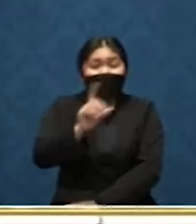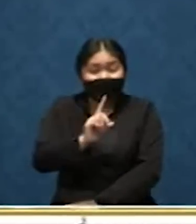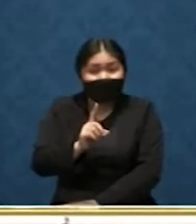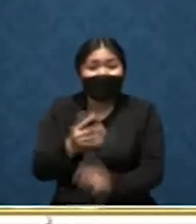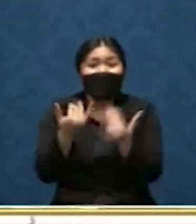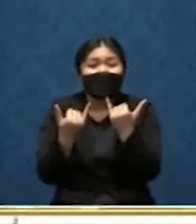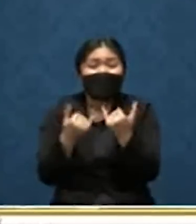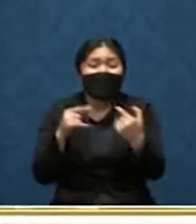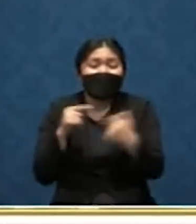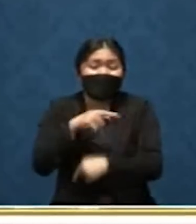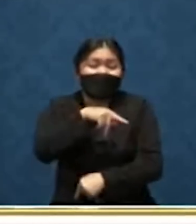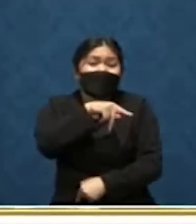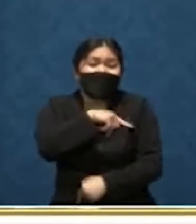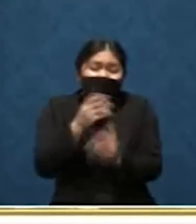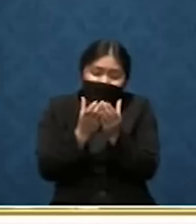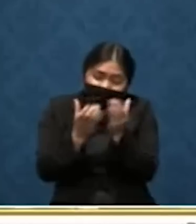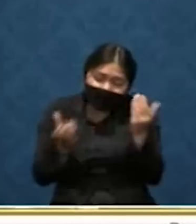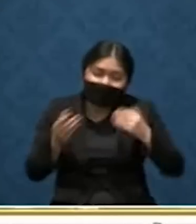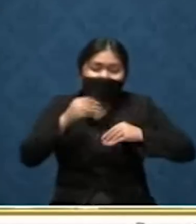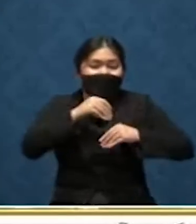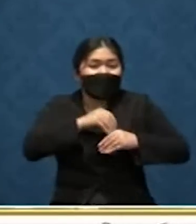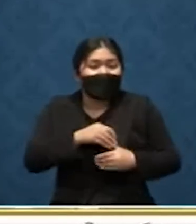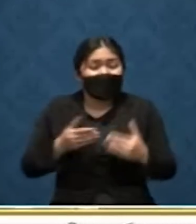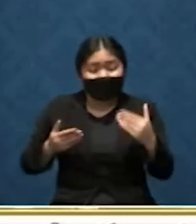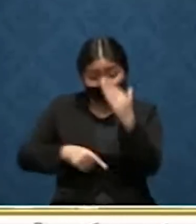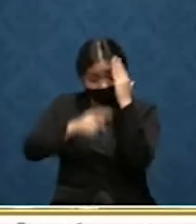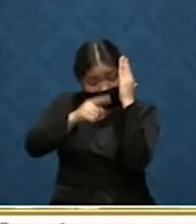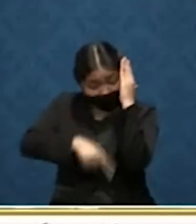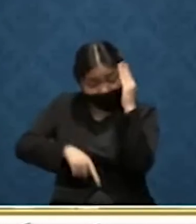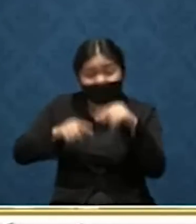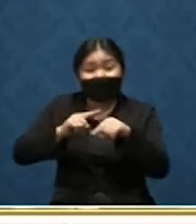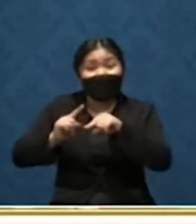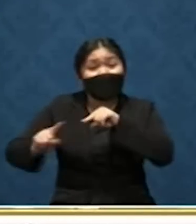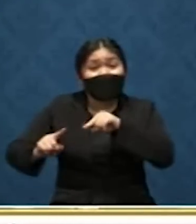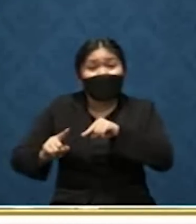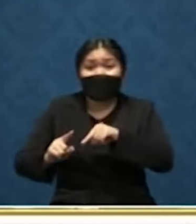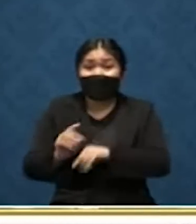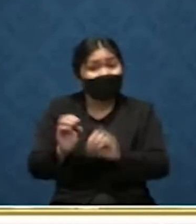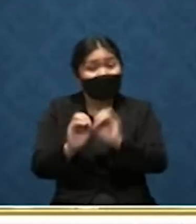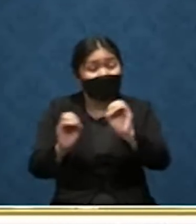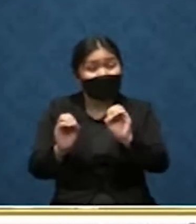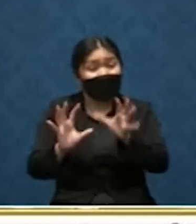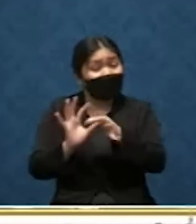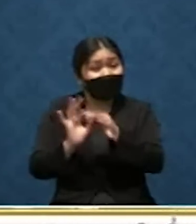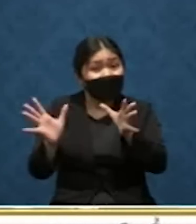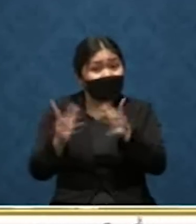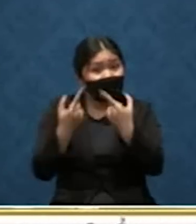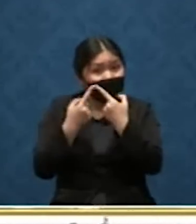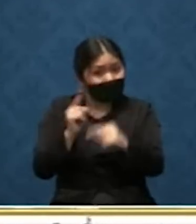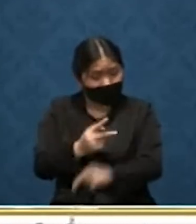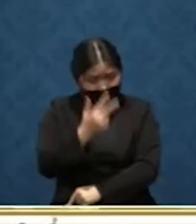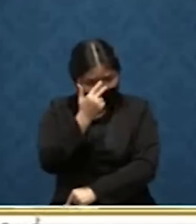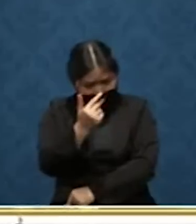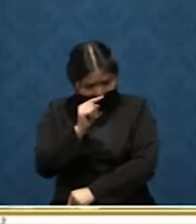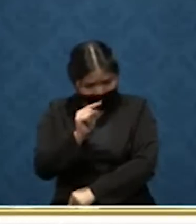ทํา ไม่ไปยุงเกี่วกับธุรกิจแถวชายแดนแล้วแต่ดูใหดีครับ ยังมาเจ้ากี้เจ้าก